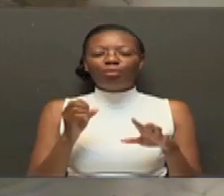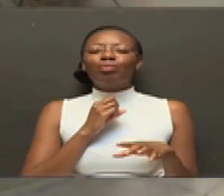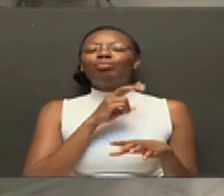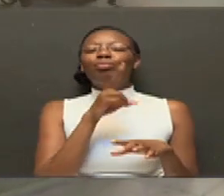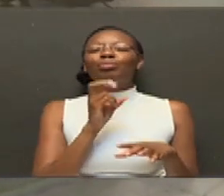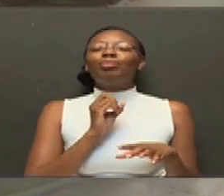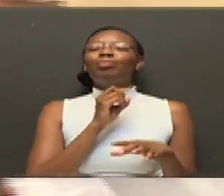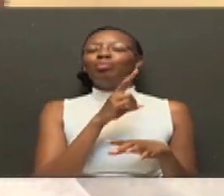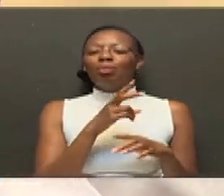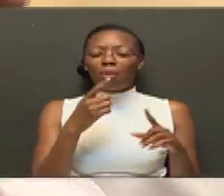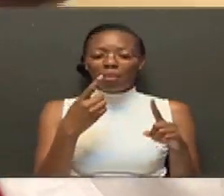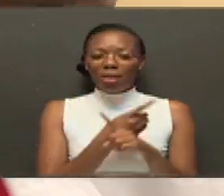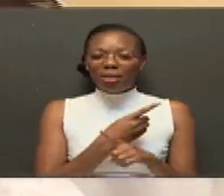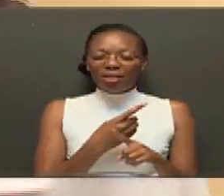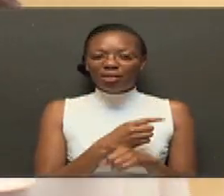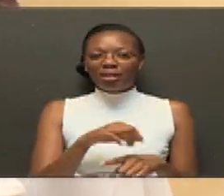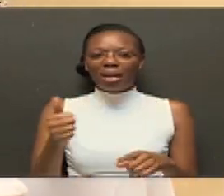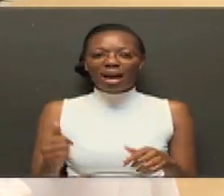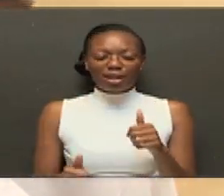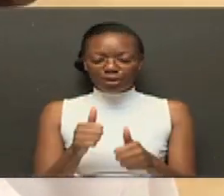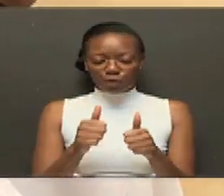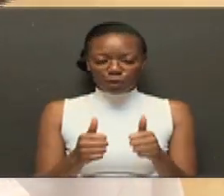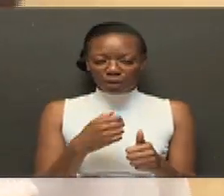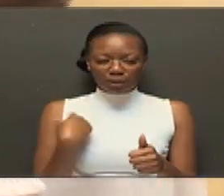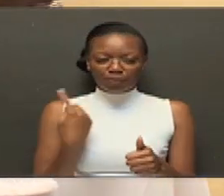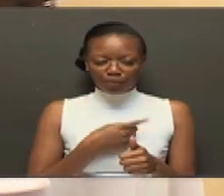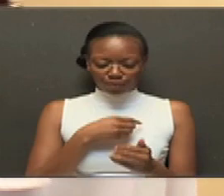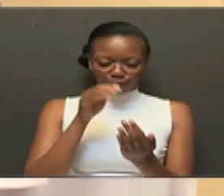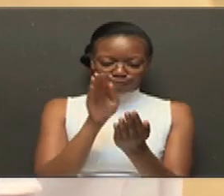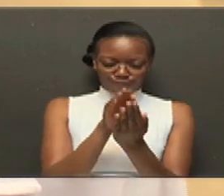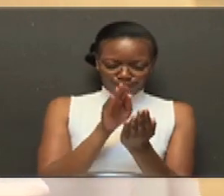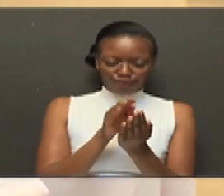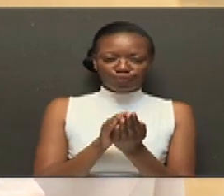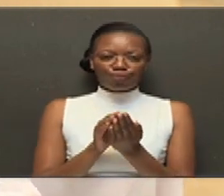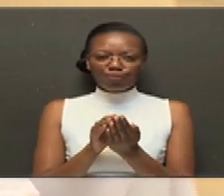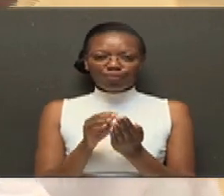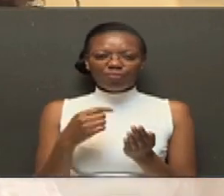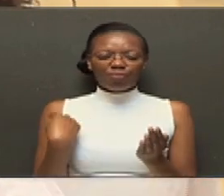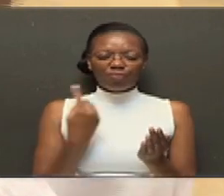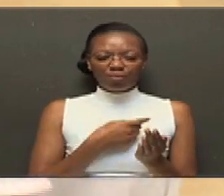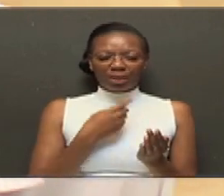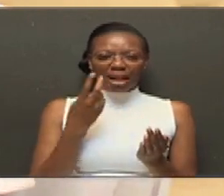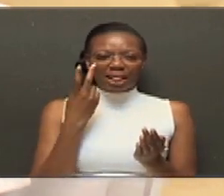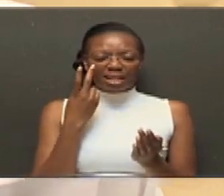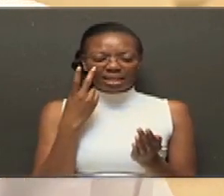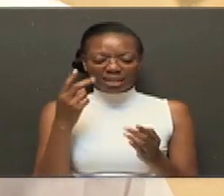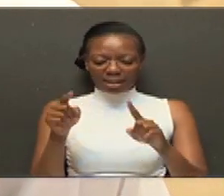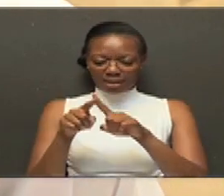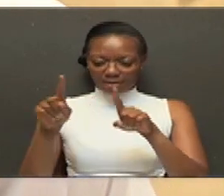sio tofauti pekee. Hawa crickets venye tumemanage kuwafuga kwenye hichi chumba